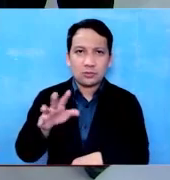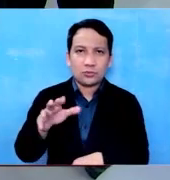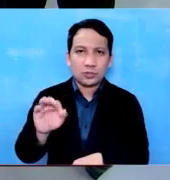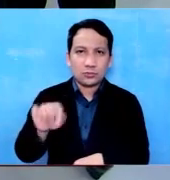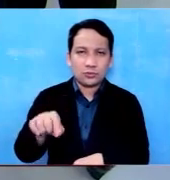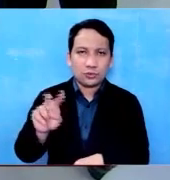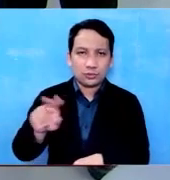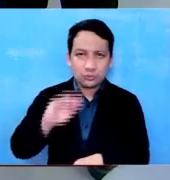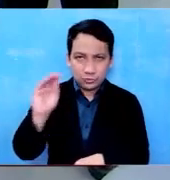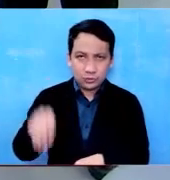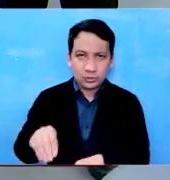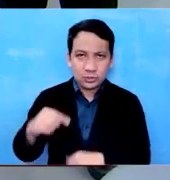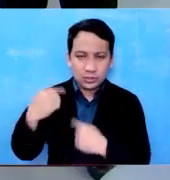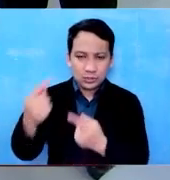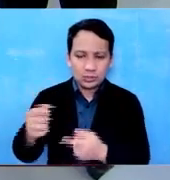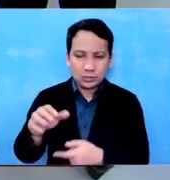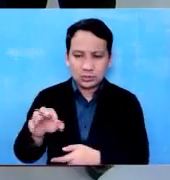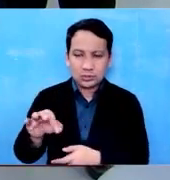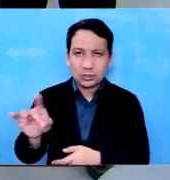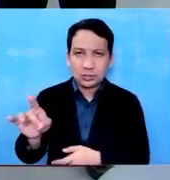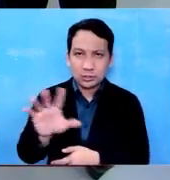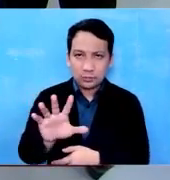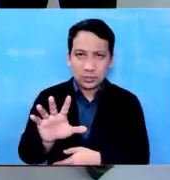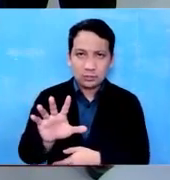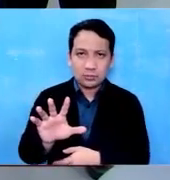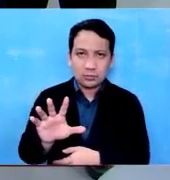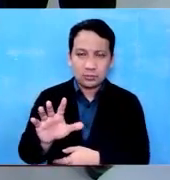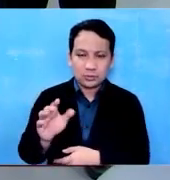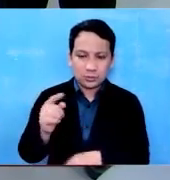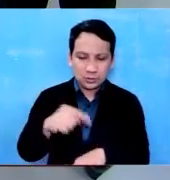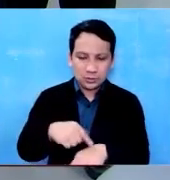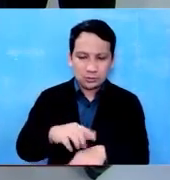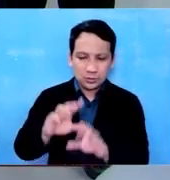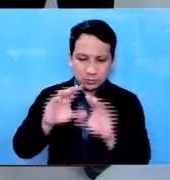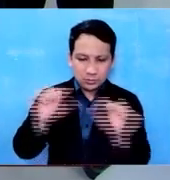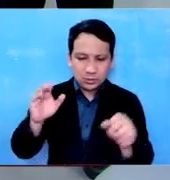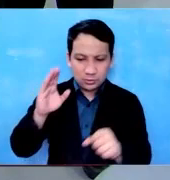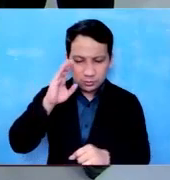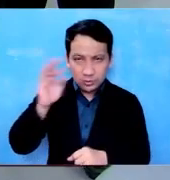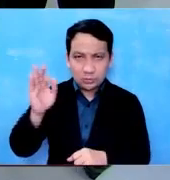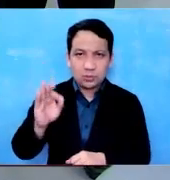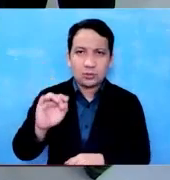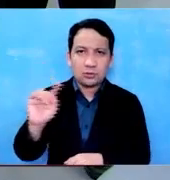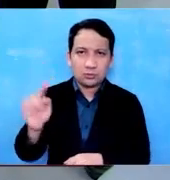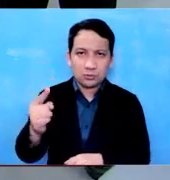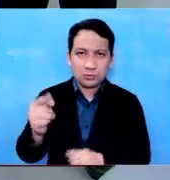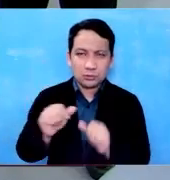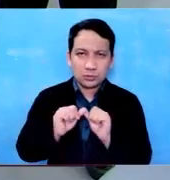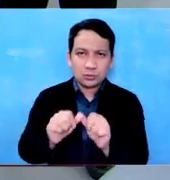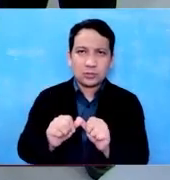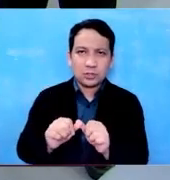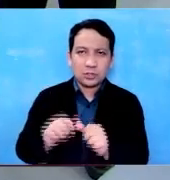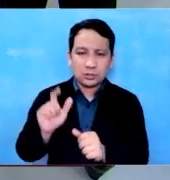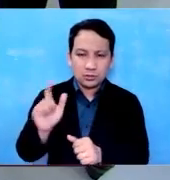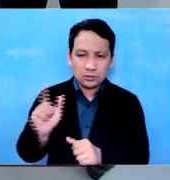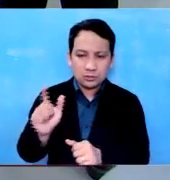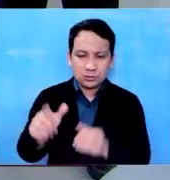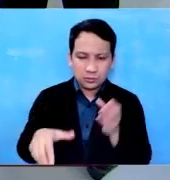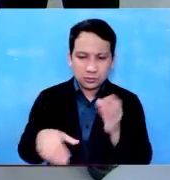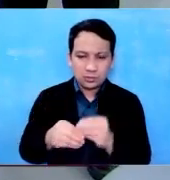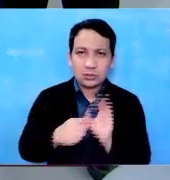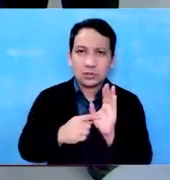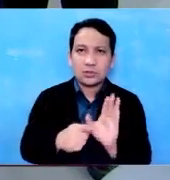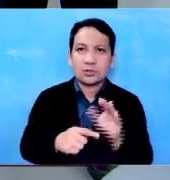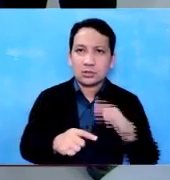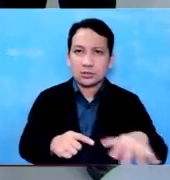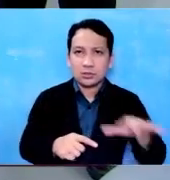49.2% noong 1985, panahon ng dating Pangulong Marcos, o halos isa po sa bawat dalawang Pilipino ang tinuturing noon na